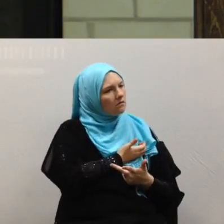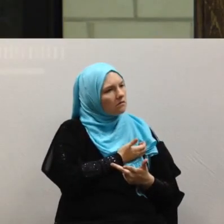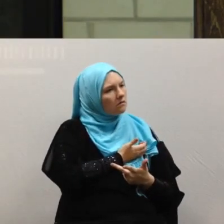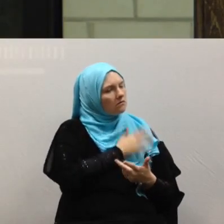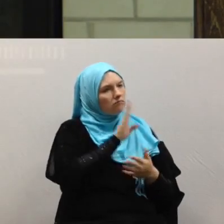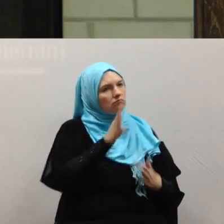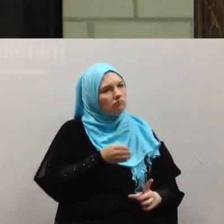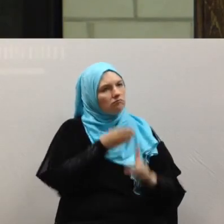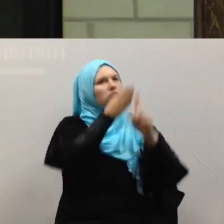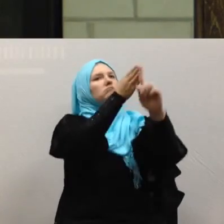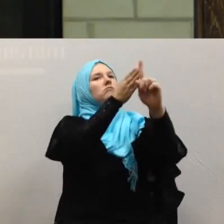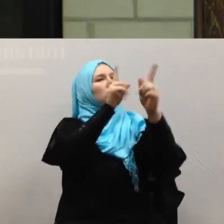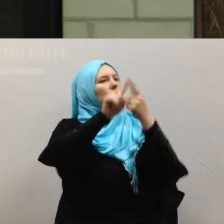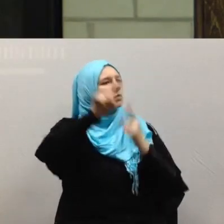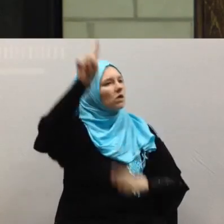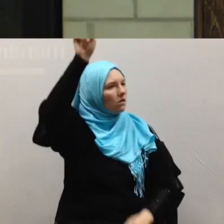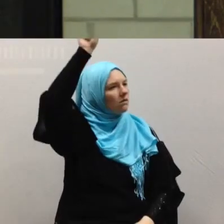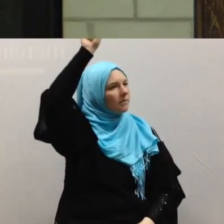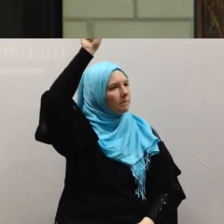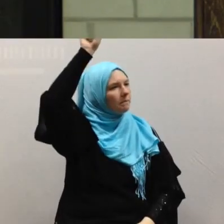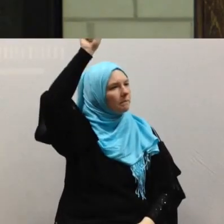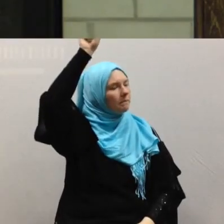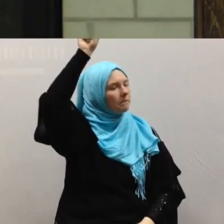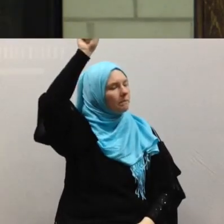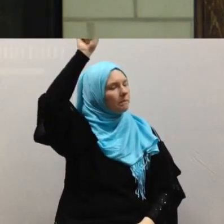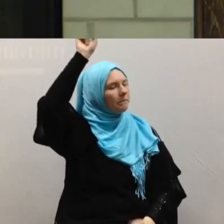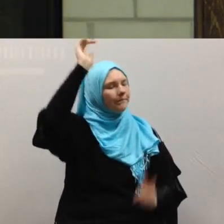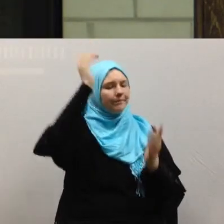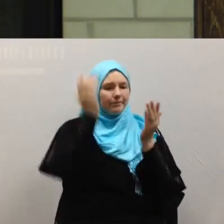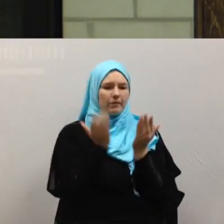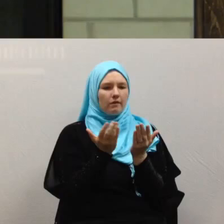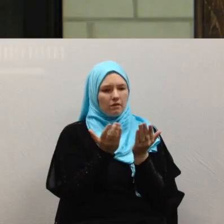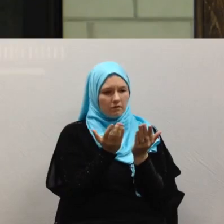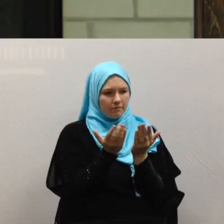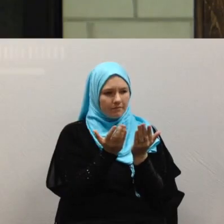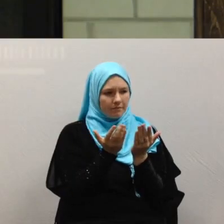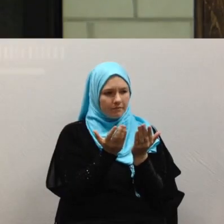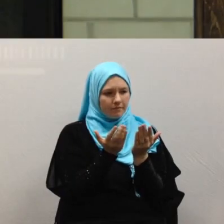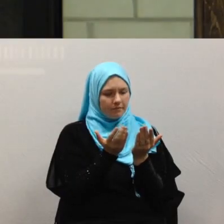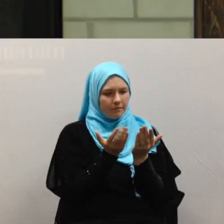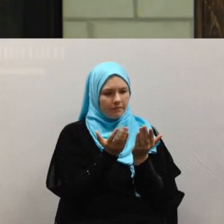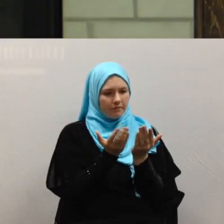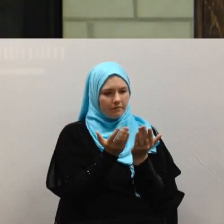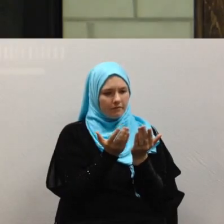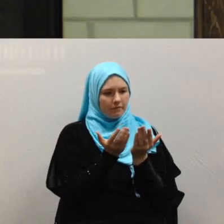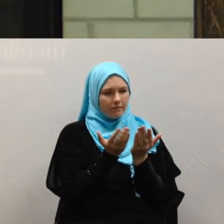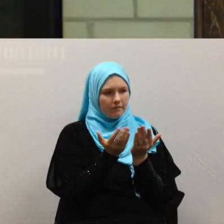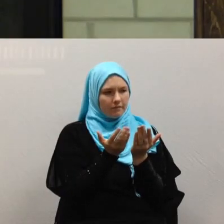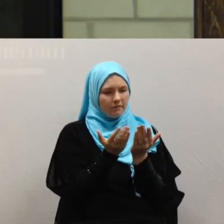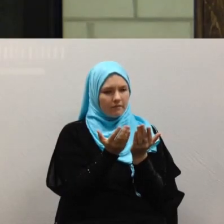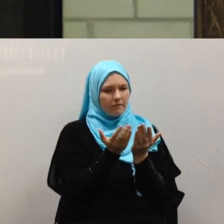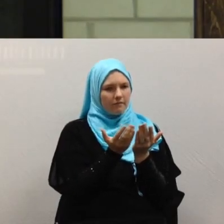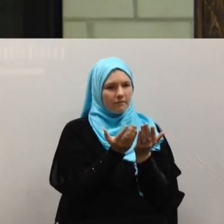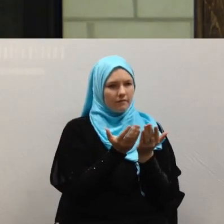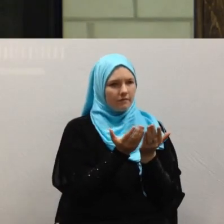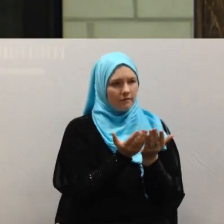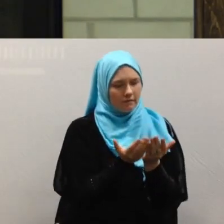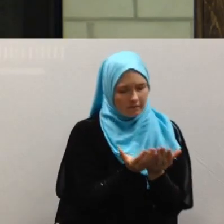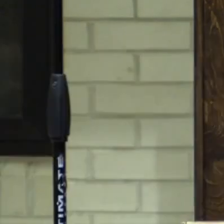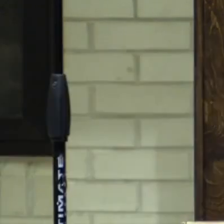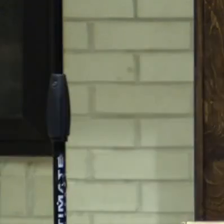Allahumma ahdina fi man hadayt, wa afina fi man afayt, wa tawallana fi man tawallayt, wa qina wasrif anna sharra ma